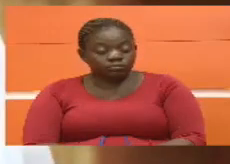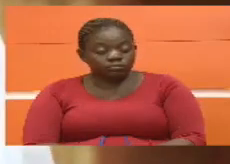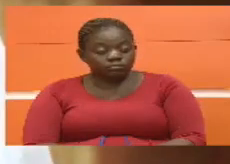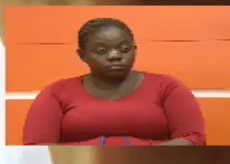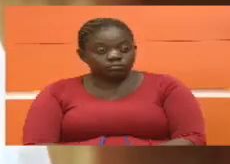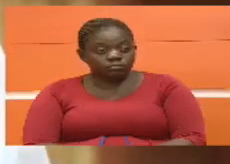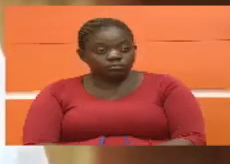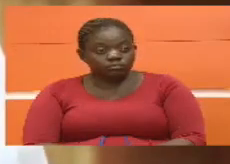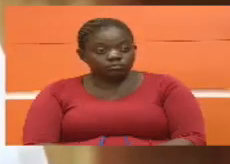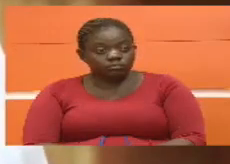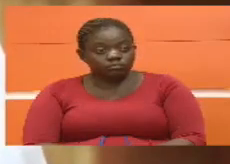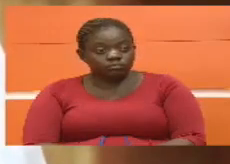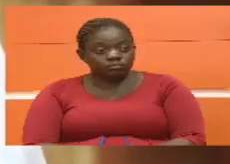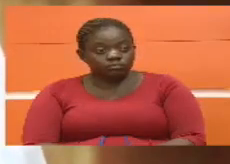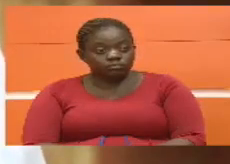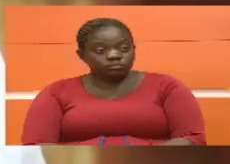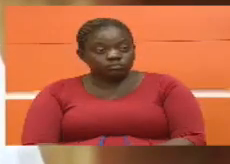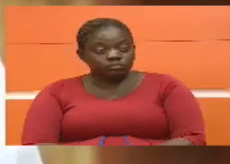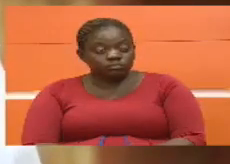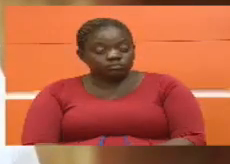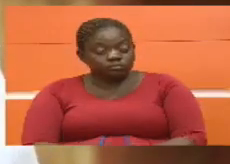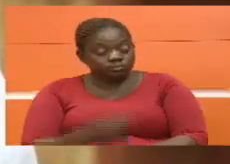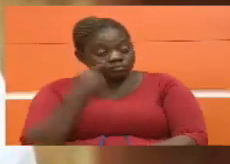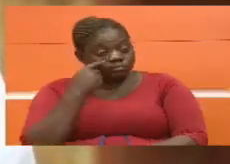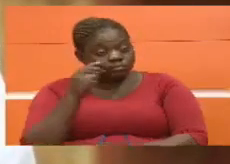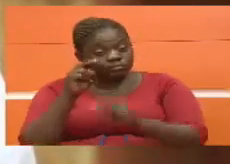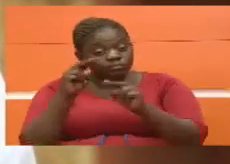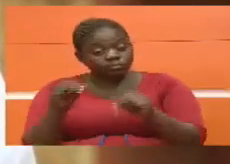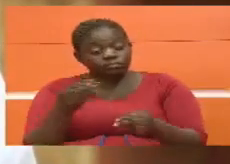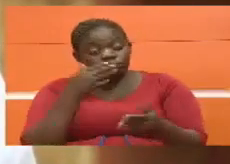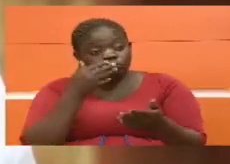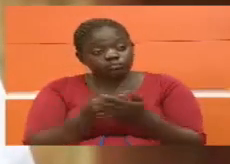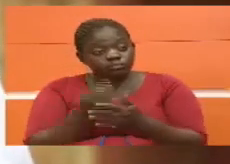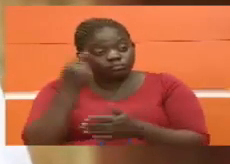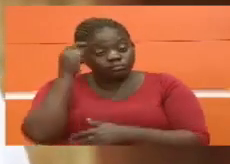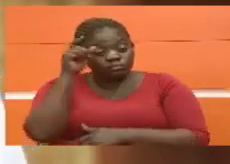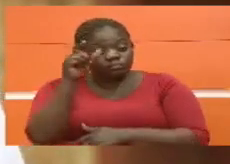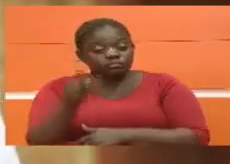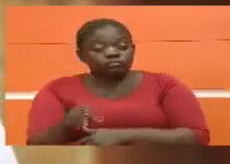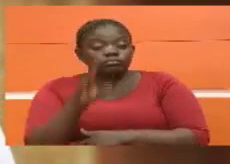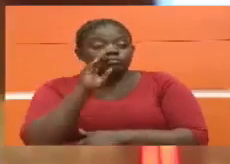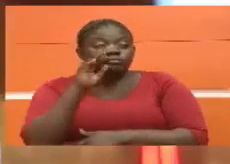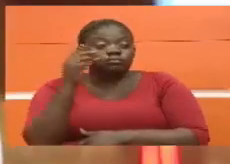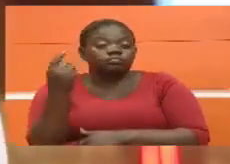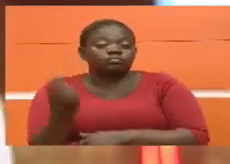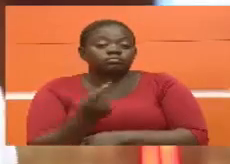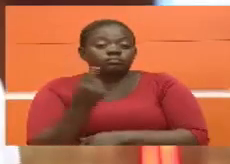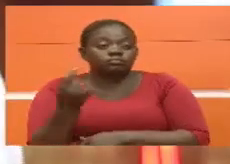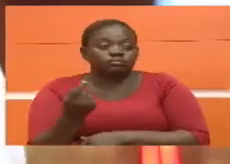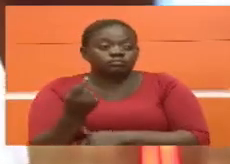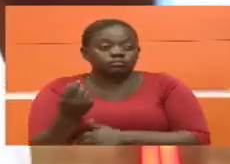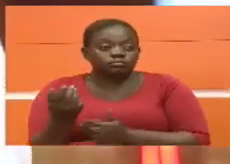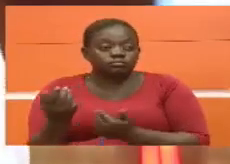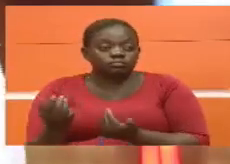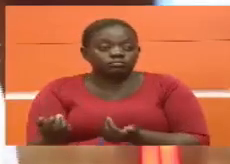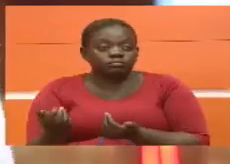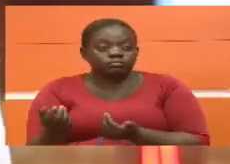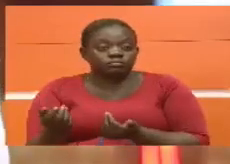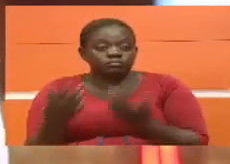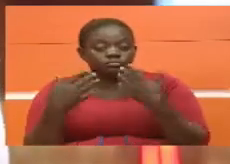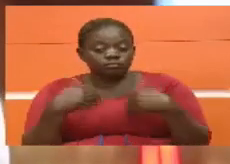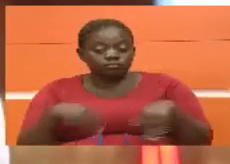Nti yalaba nga si kirungi omuntu okubeera nga yekka. N'olwekyo kikulu